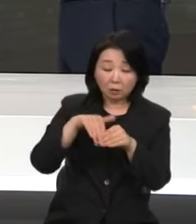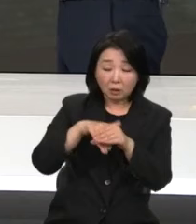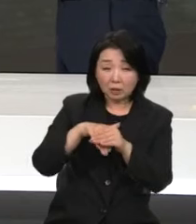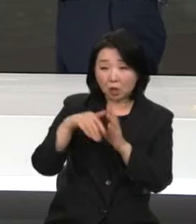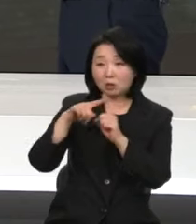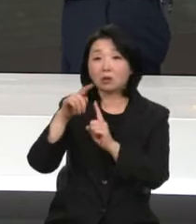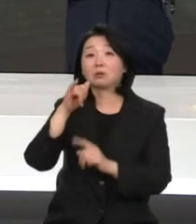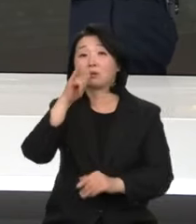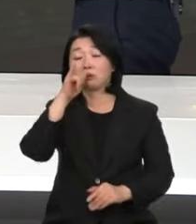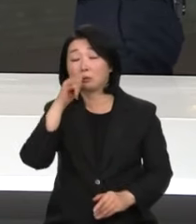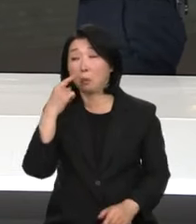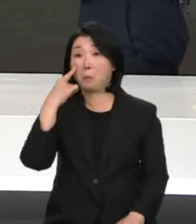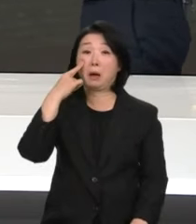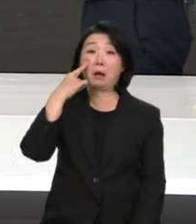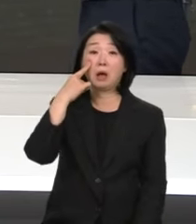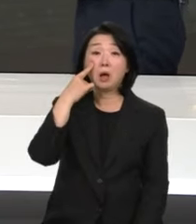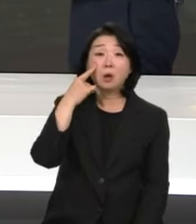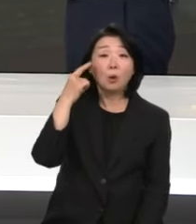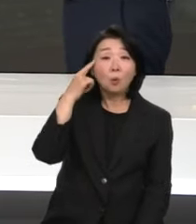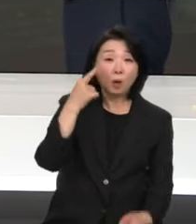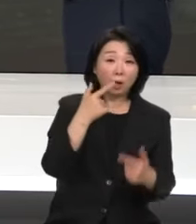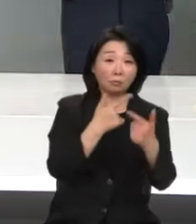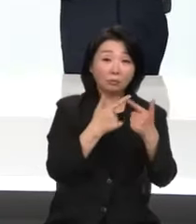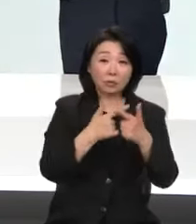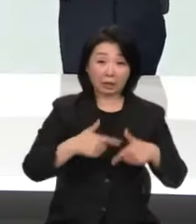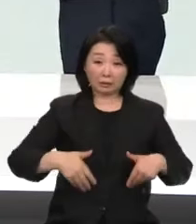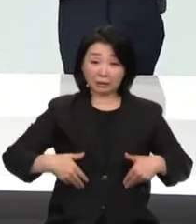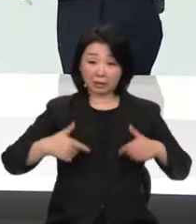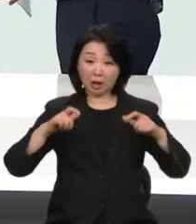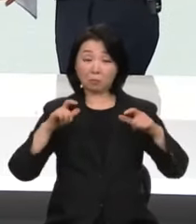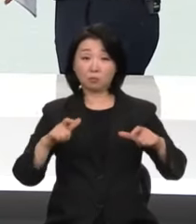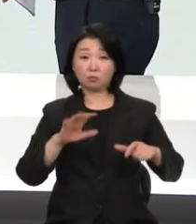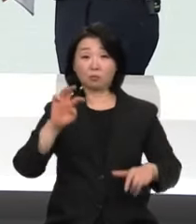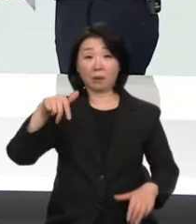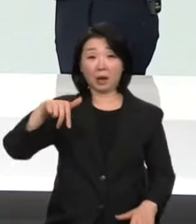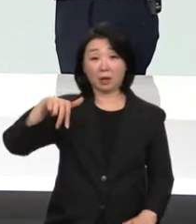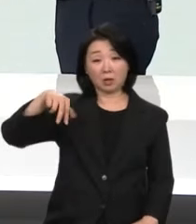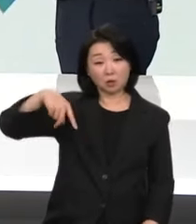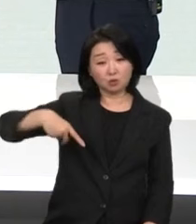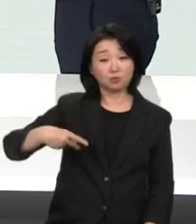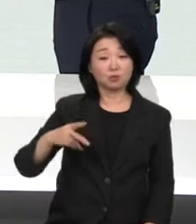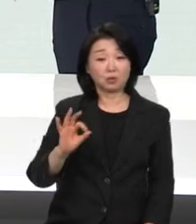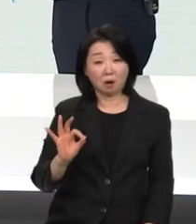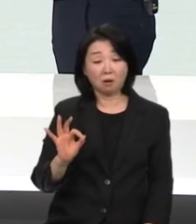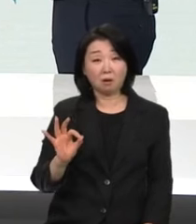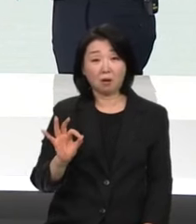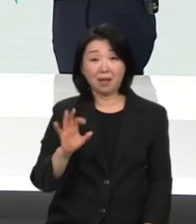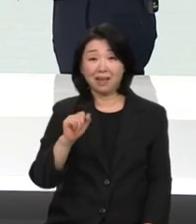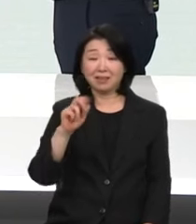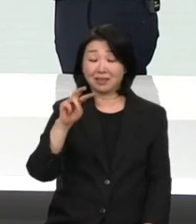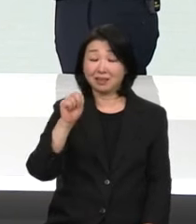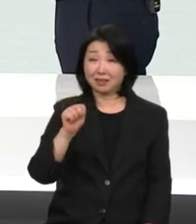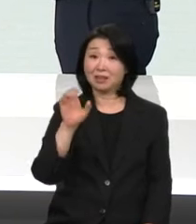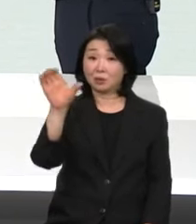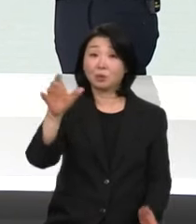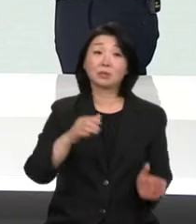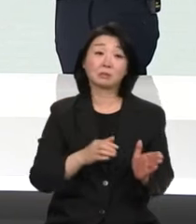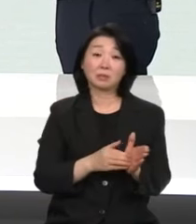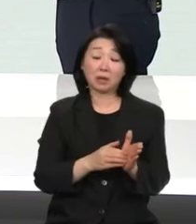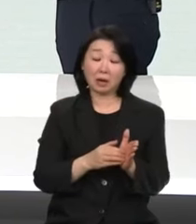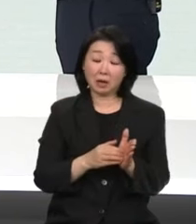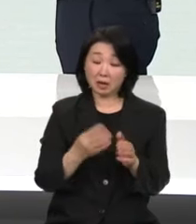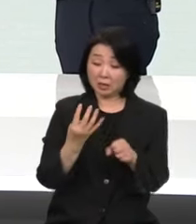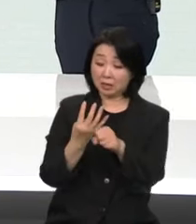끌고 있습니다. 자, 바로 부산 남구의 박수영 의원인데요. 자신의 SNS에 이렇게 글을 올렸습니다. 자,